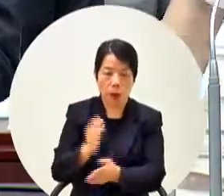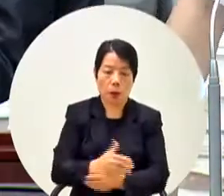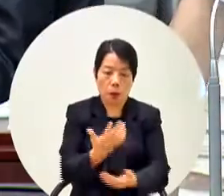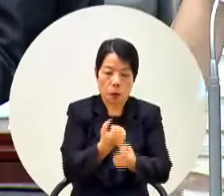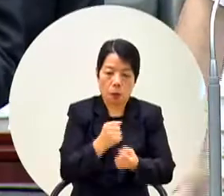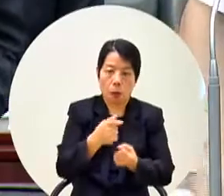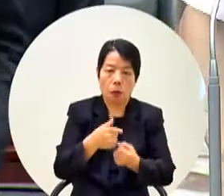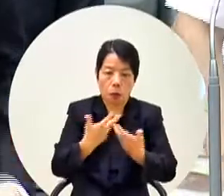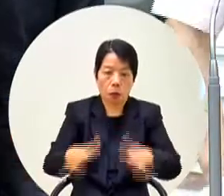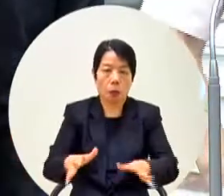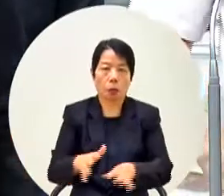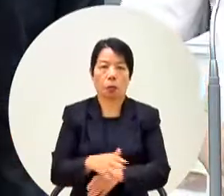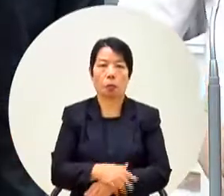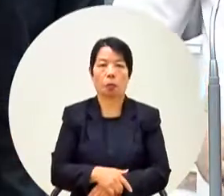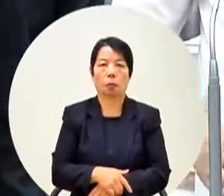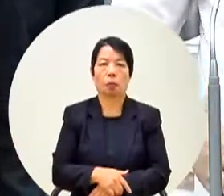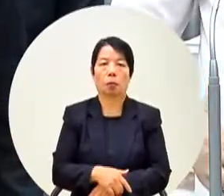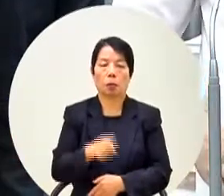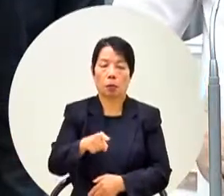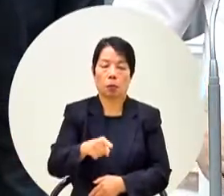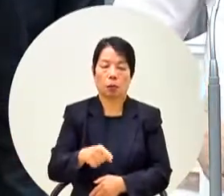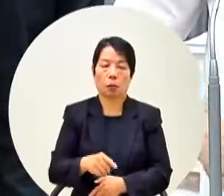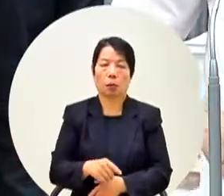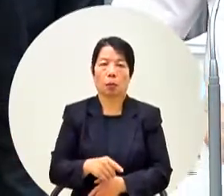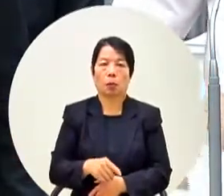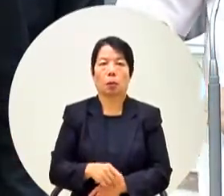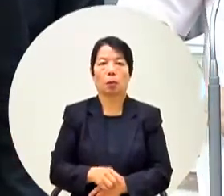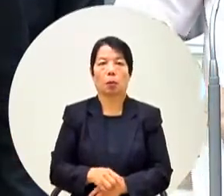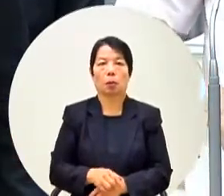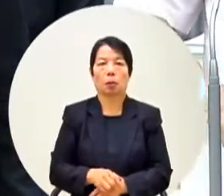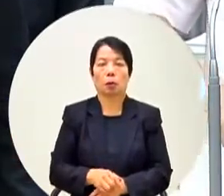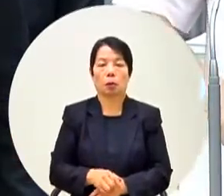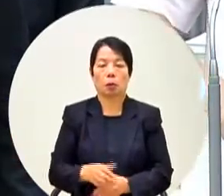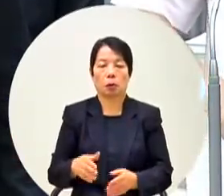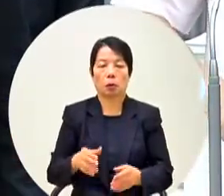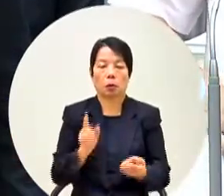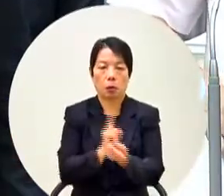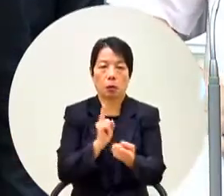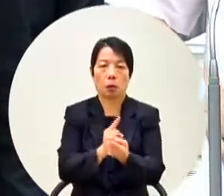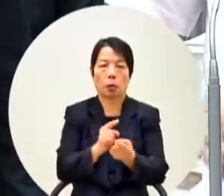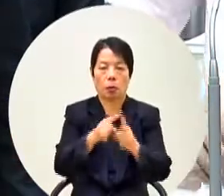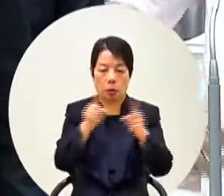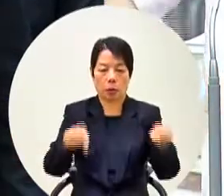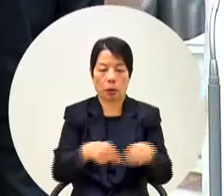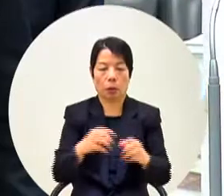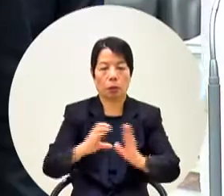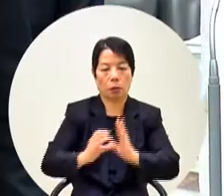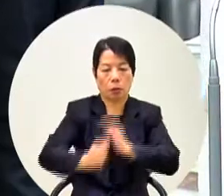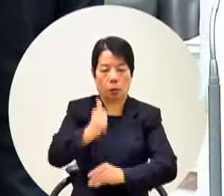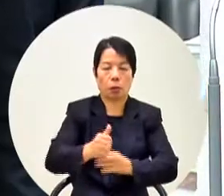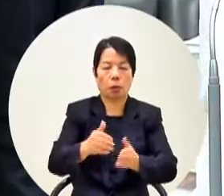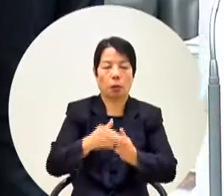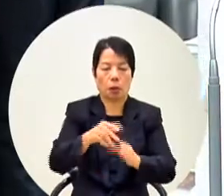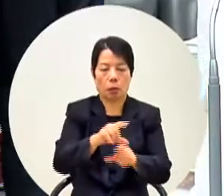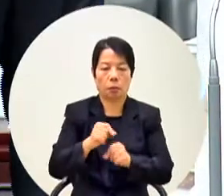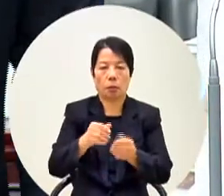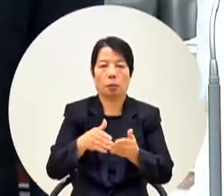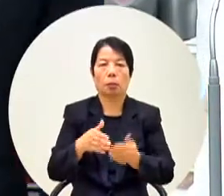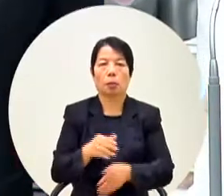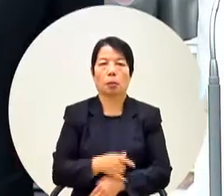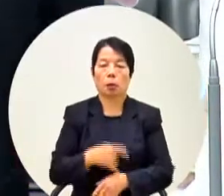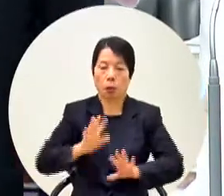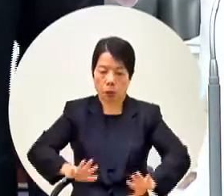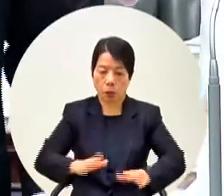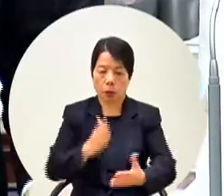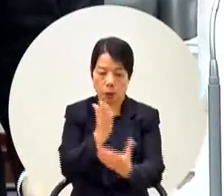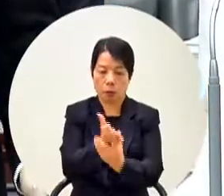几间收偌济，即、這个部分我会要求咱的张局 长，还是迄个局长，我先甲你打断一下，因为即个